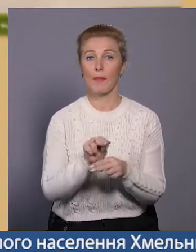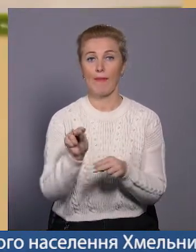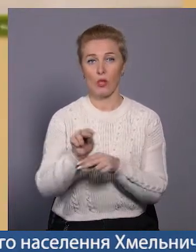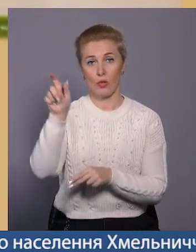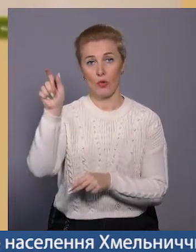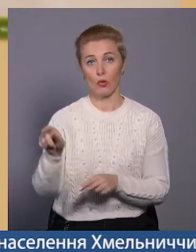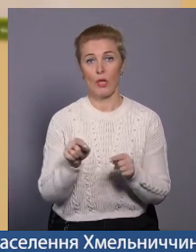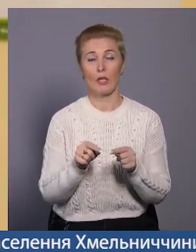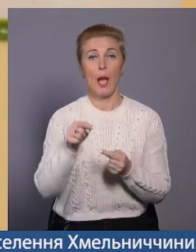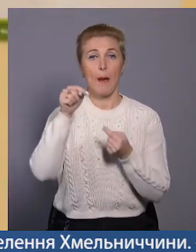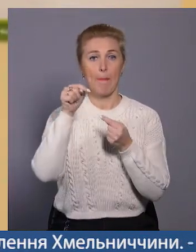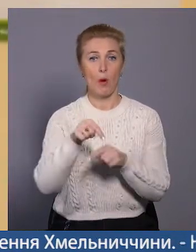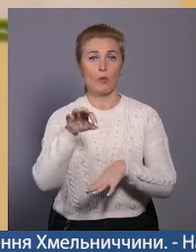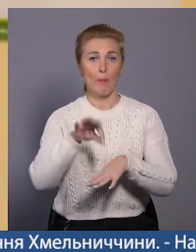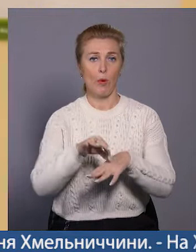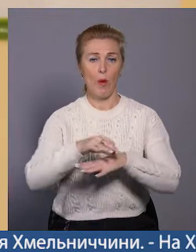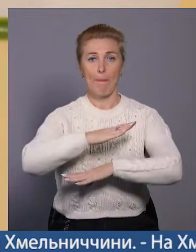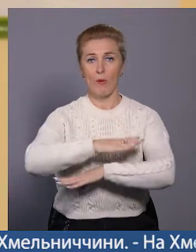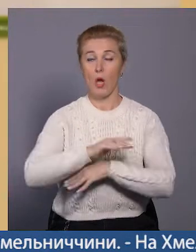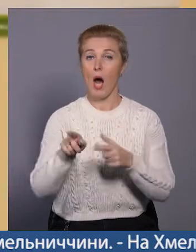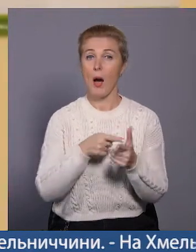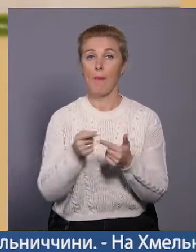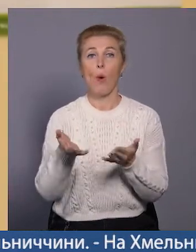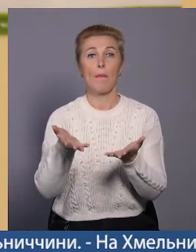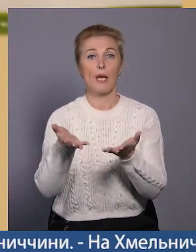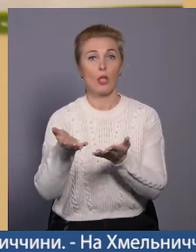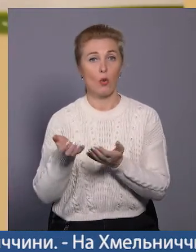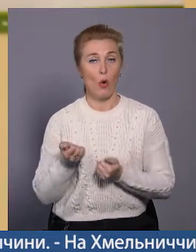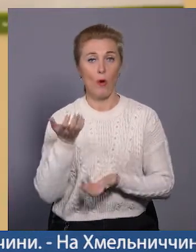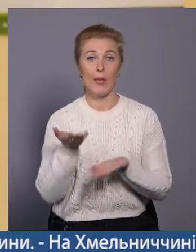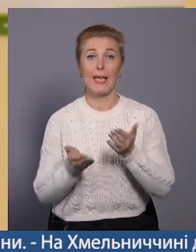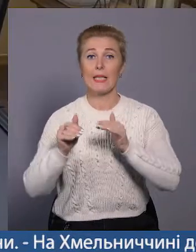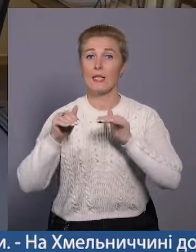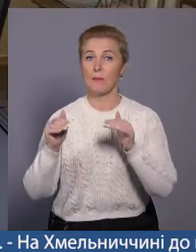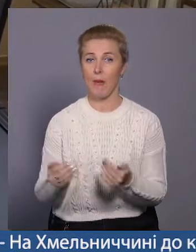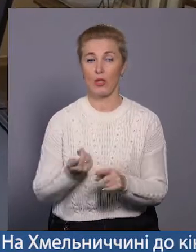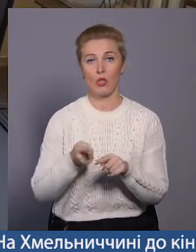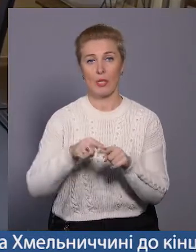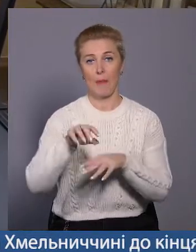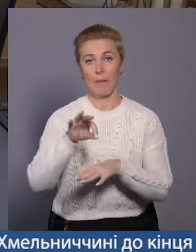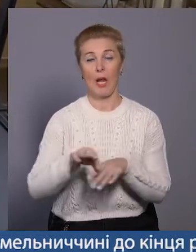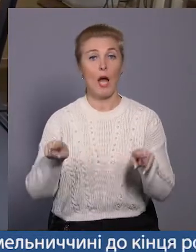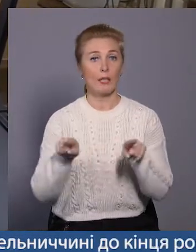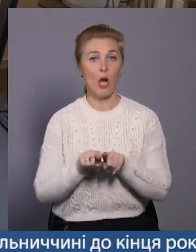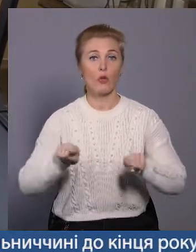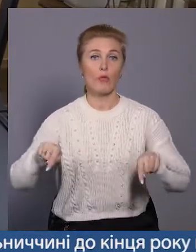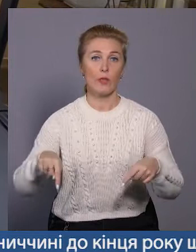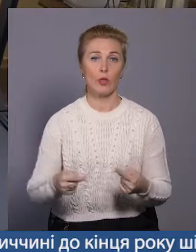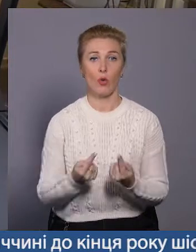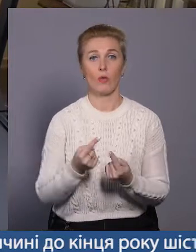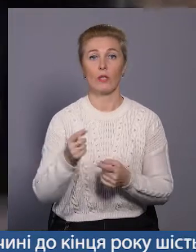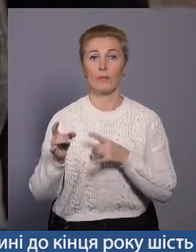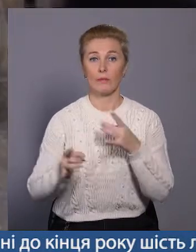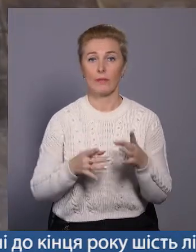людини протибольової поведінці або прийомам, які зменшать цей біль. Також у відновне неврологічне